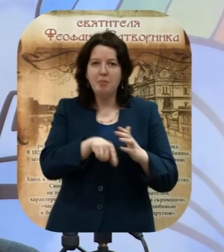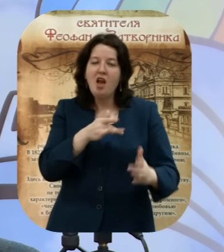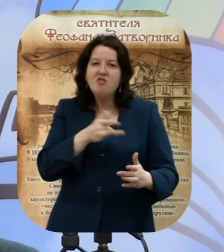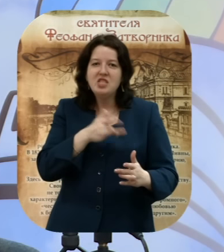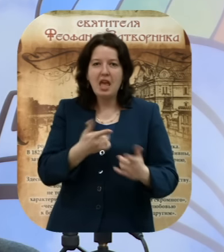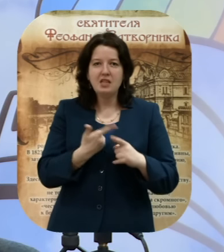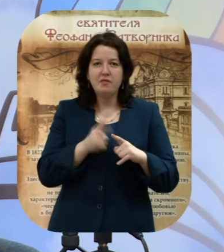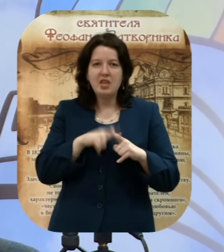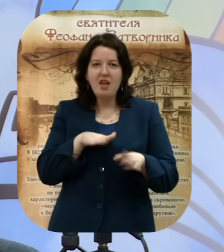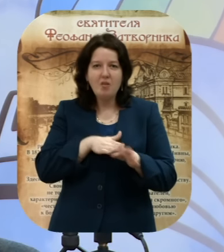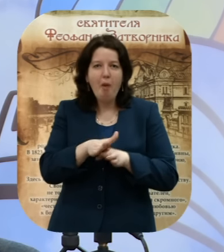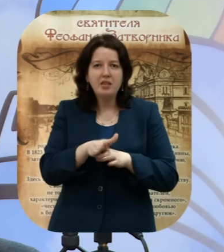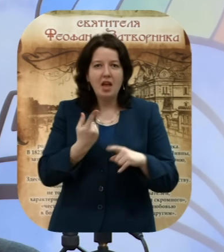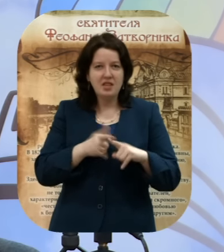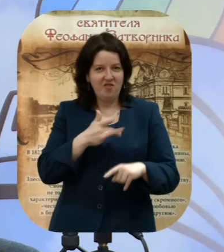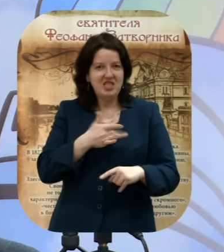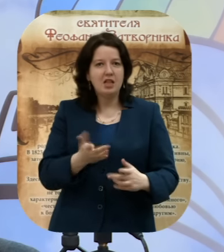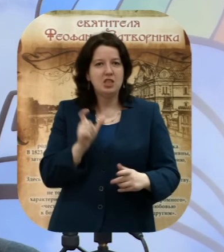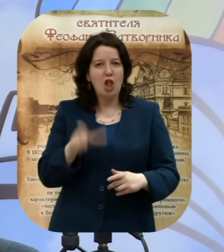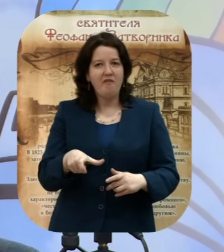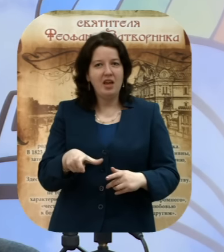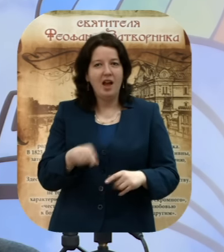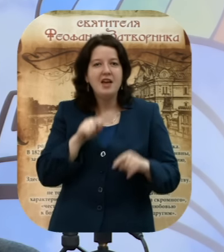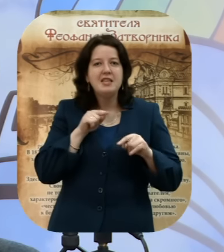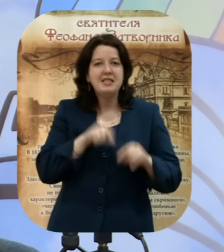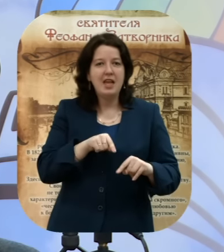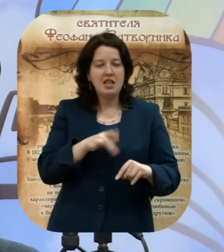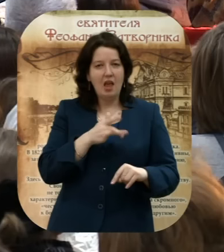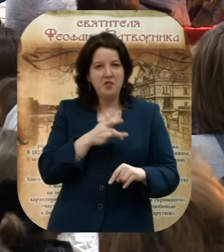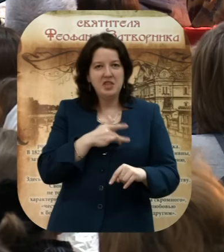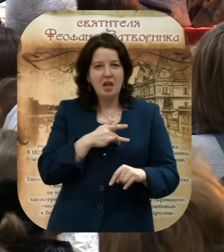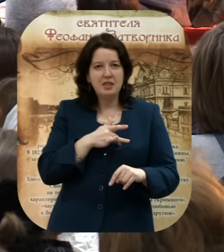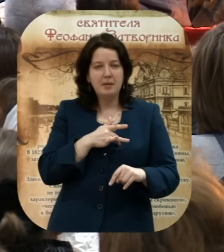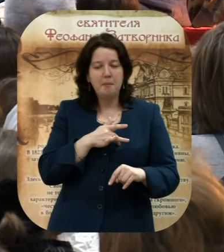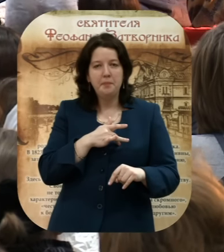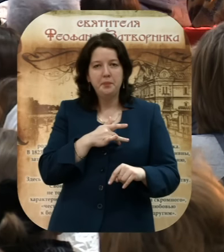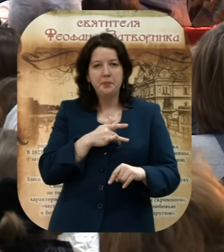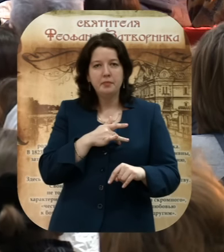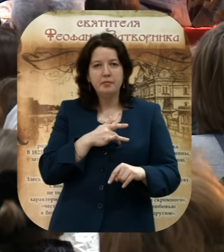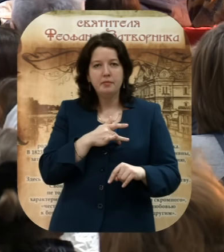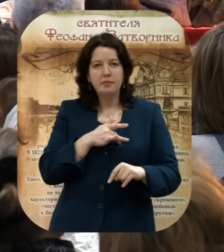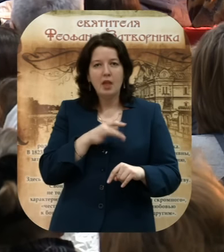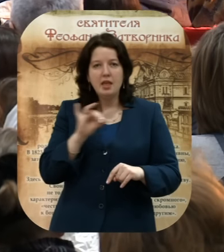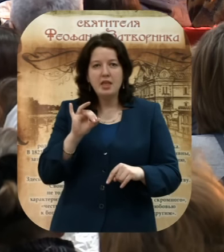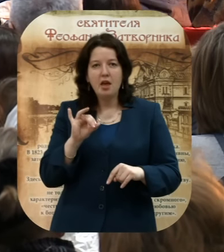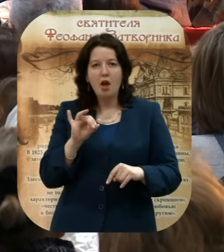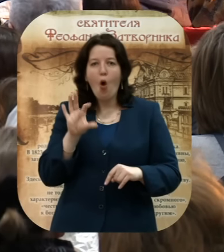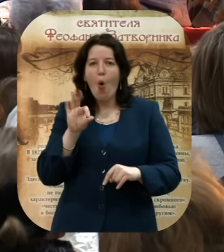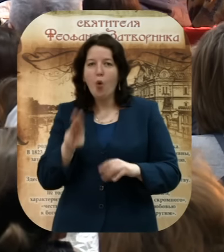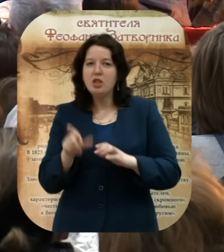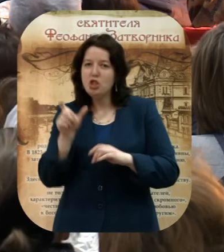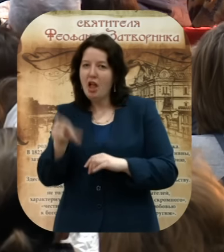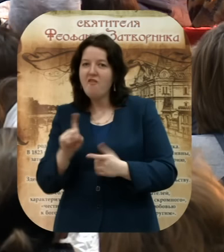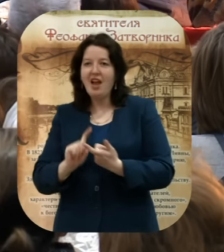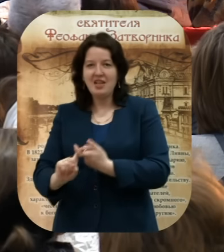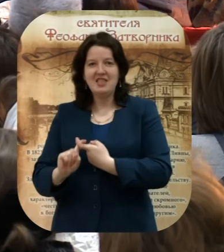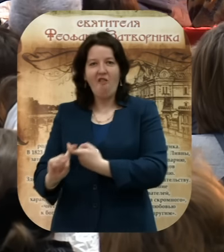и совершается. Здесь именно. И от человека